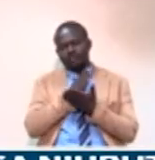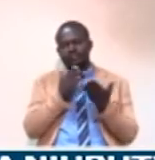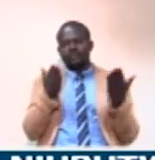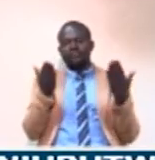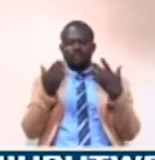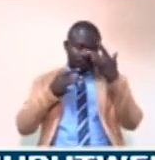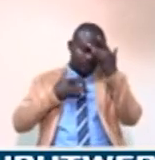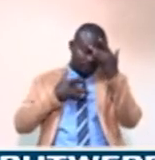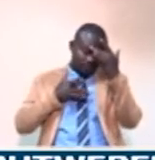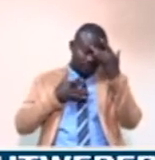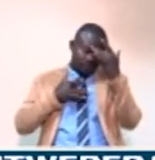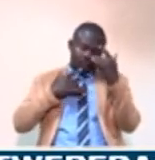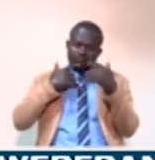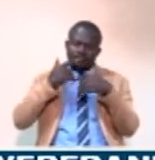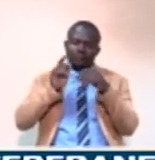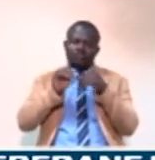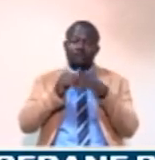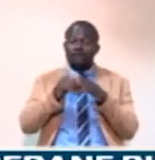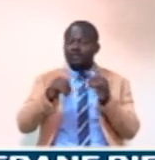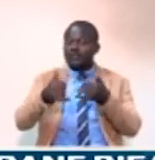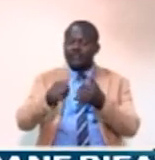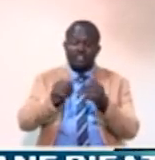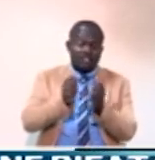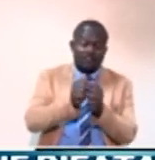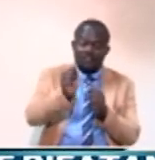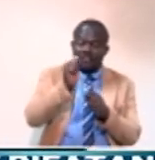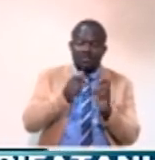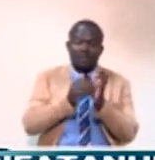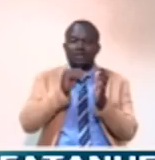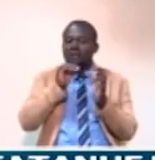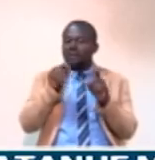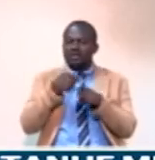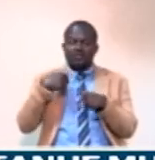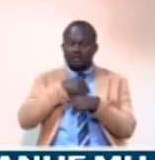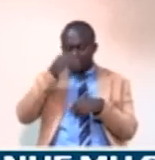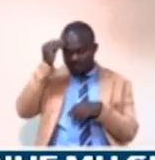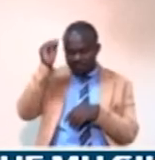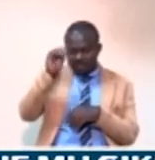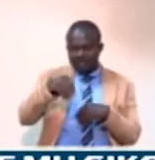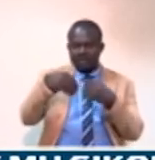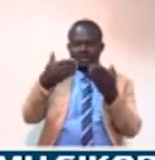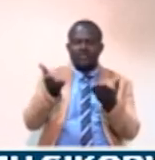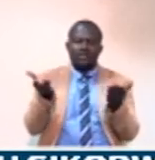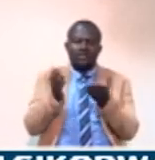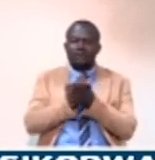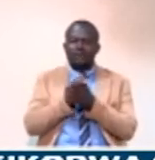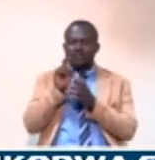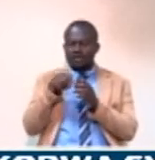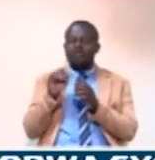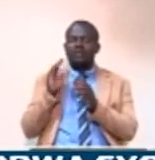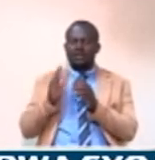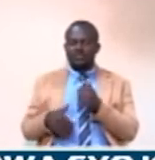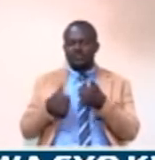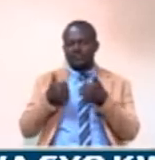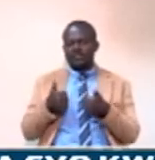Iki cyorezo ni hari abagikinisha, ariko nk'ubutumwa naho abanyarwanda bagomba kwitwararika